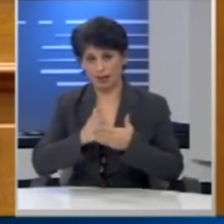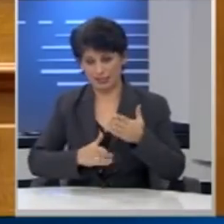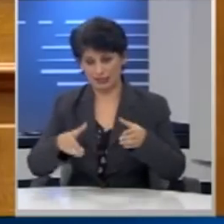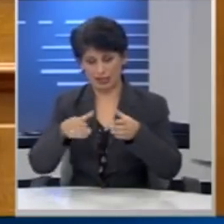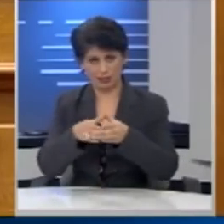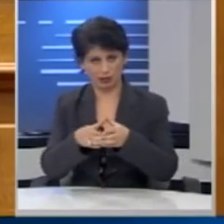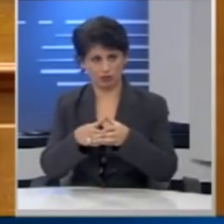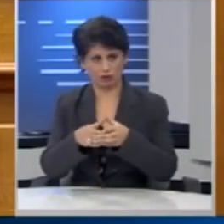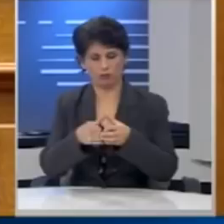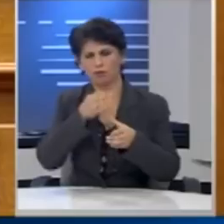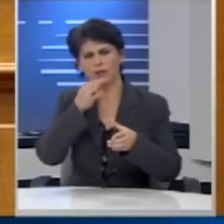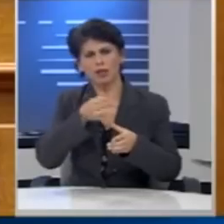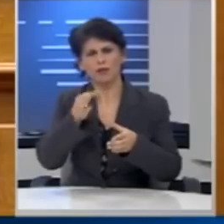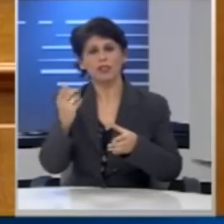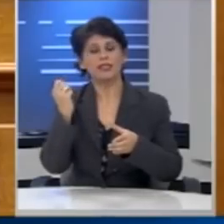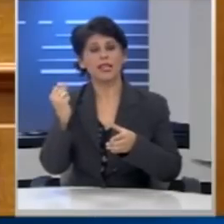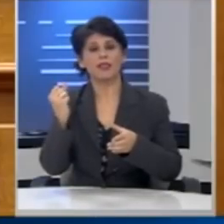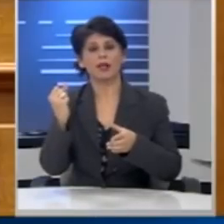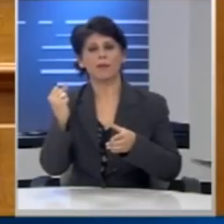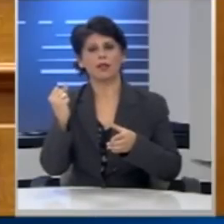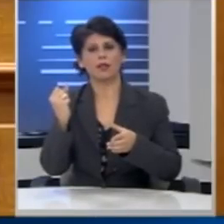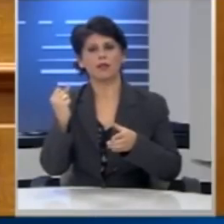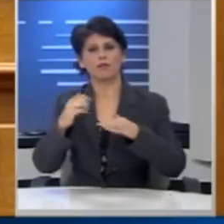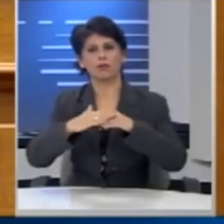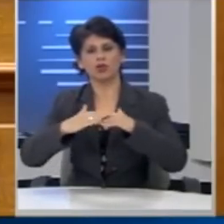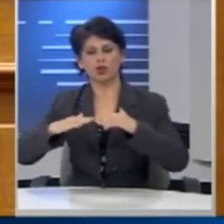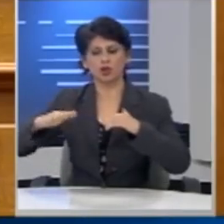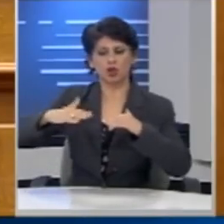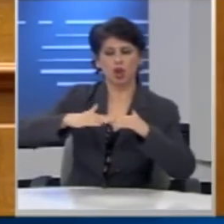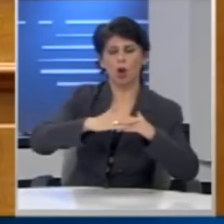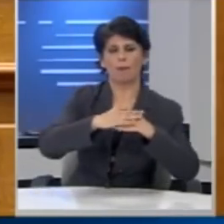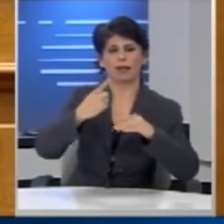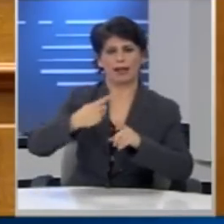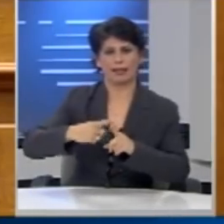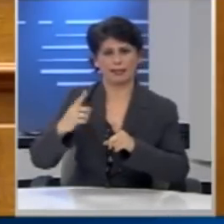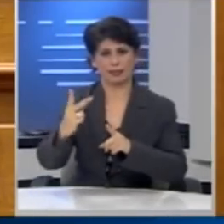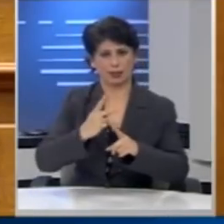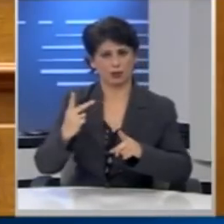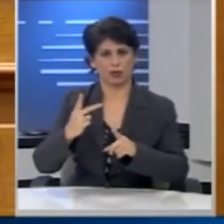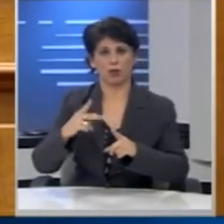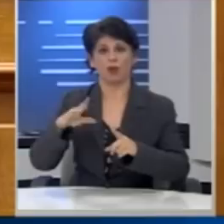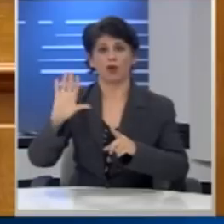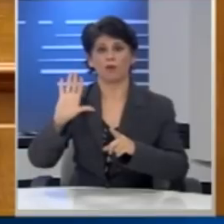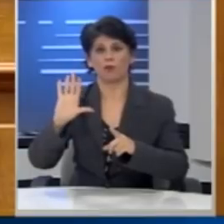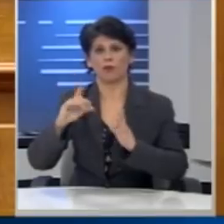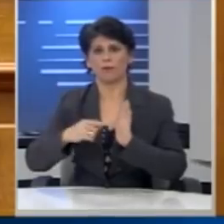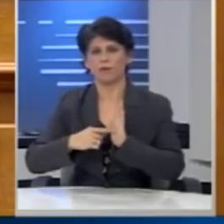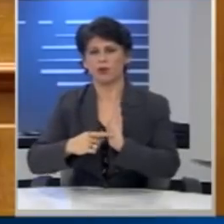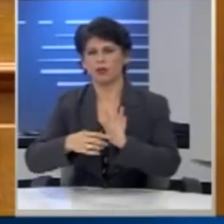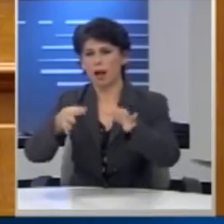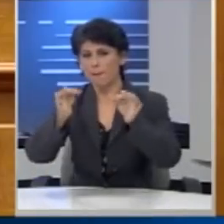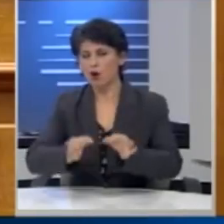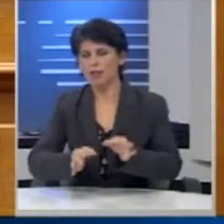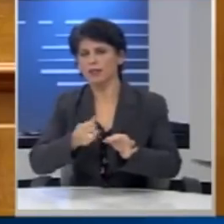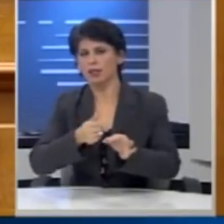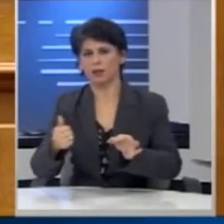τάξη, αναφέρομαι στα δυναμικά στρώματα της ελληνικής κοινωνίας που δεν προσδιορίζονται